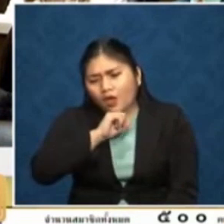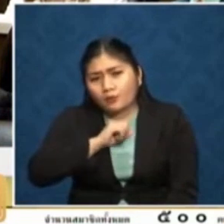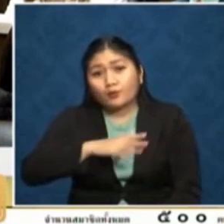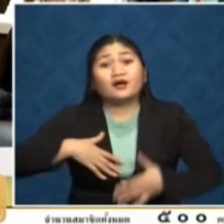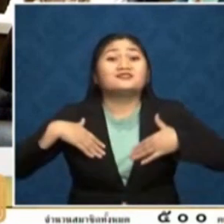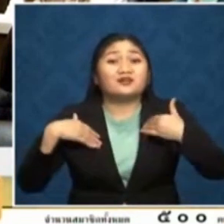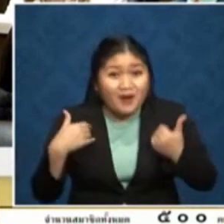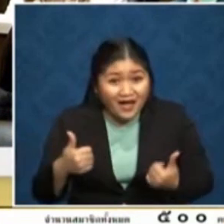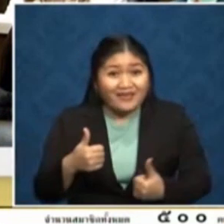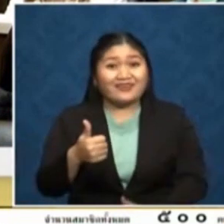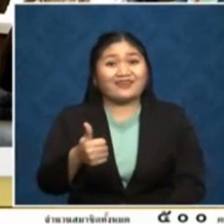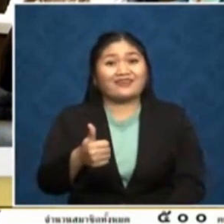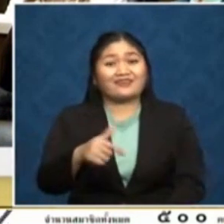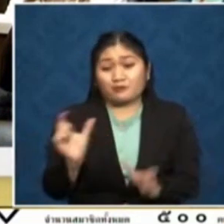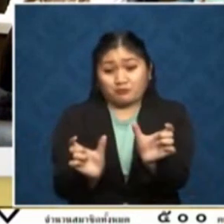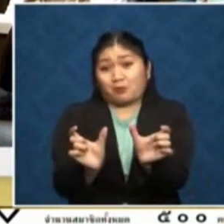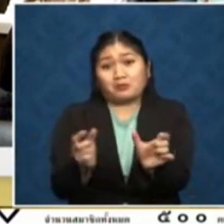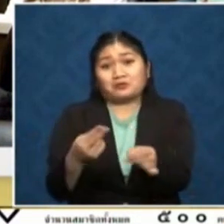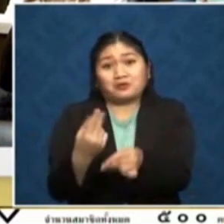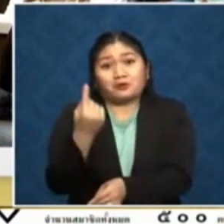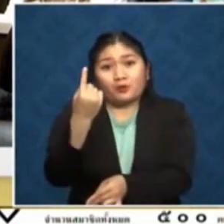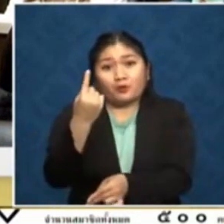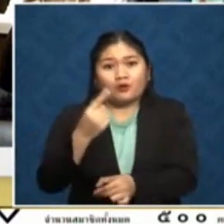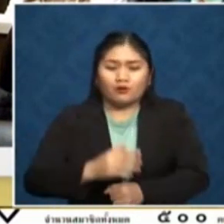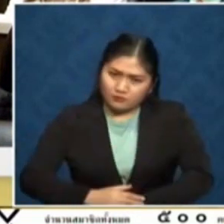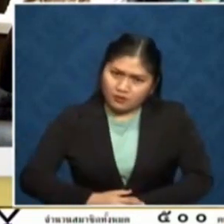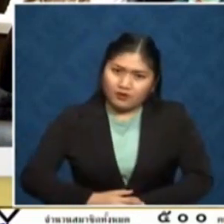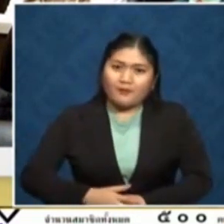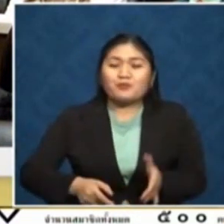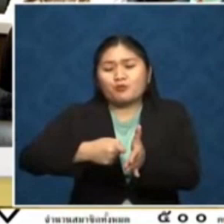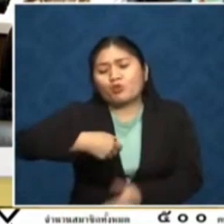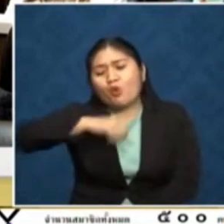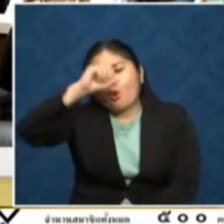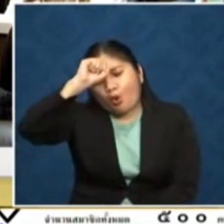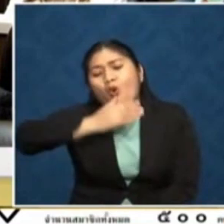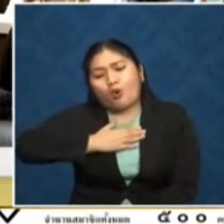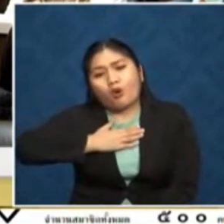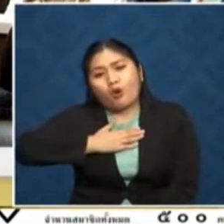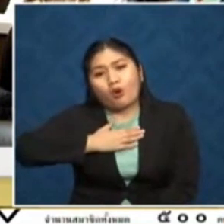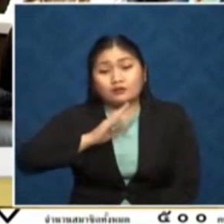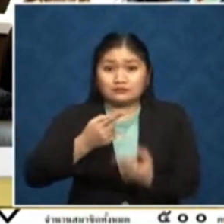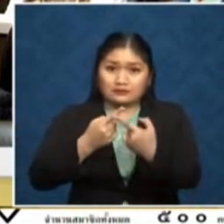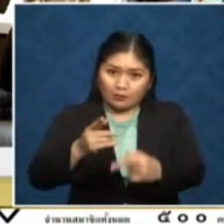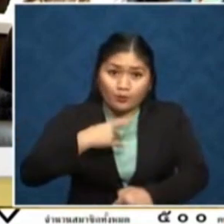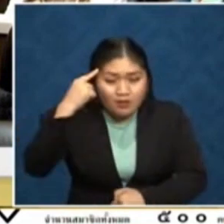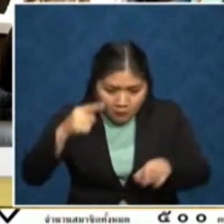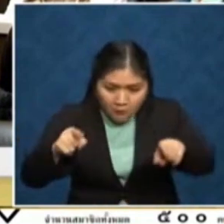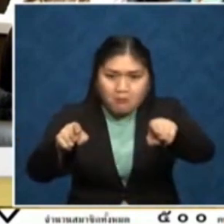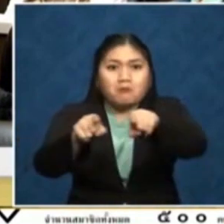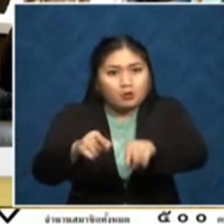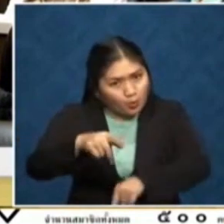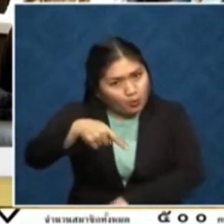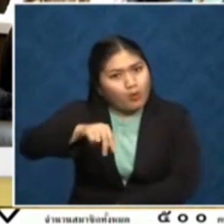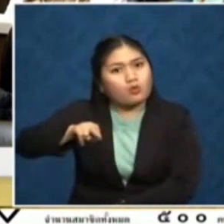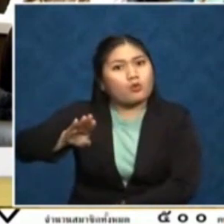พียงละหนึ่งคำออกไปผมก็รู้สึกเป็นคนขี้เกียจครับผมก็สบายขึ้นเท่านั้นเองนะครับนี่ก็อาจจะเป็นเหตุผล